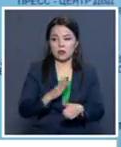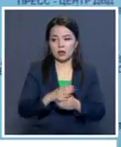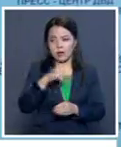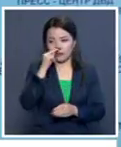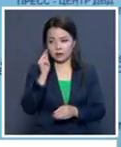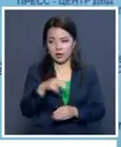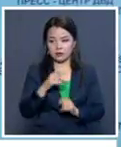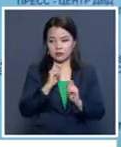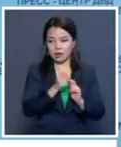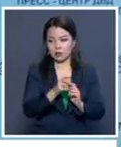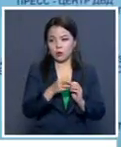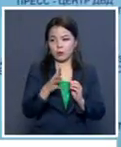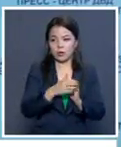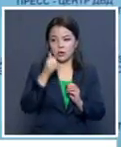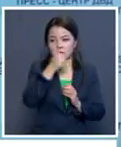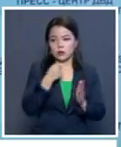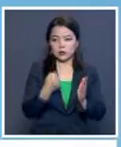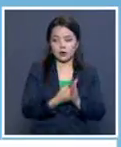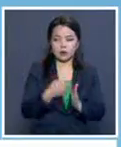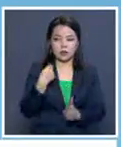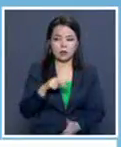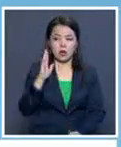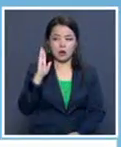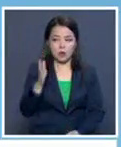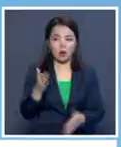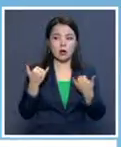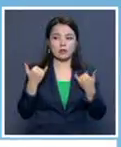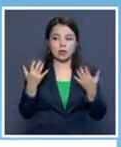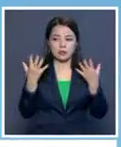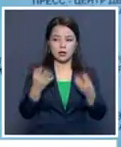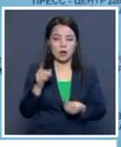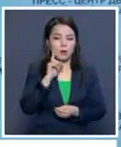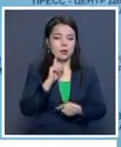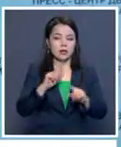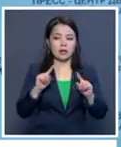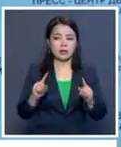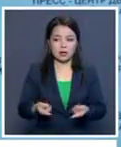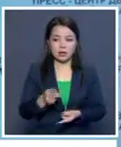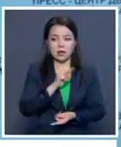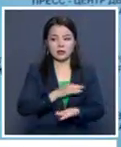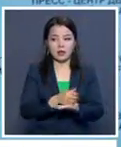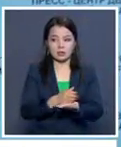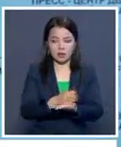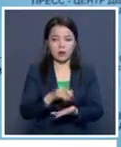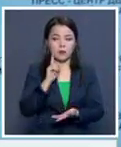Санкциясы бойынша 15 жылға дейін бас бостан айыру көзделген. Бүгінгі таңда ол қызметкер уақытша